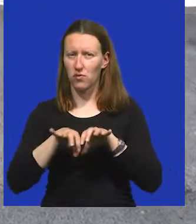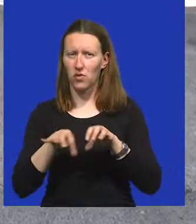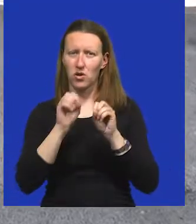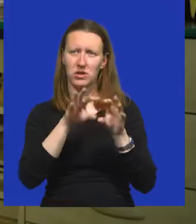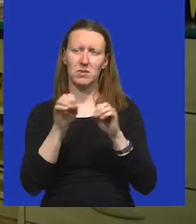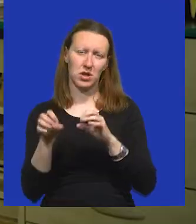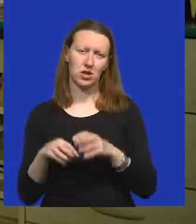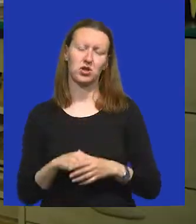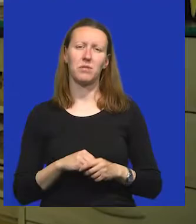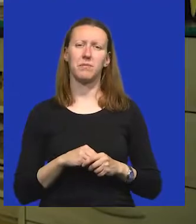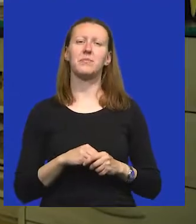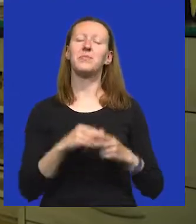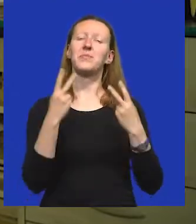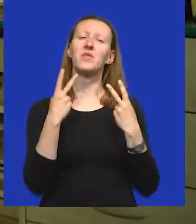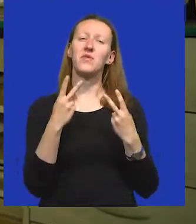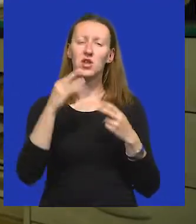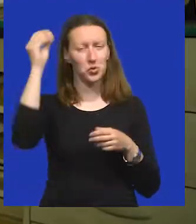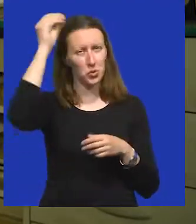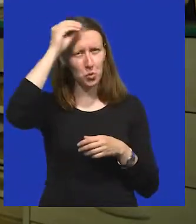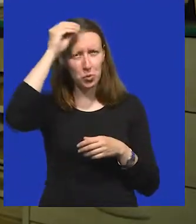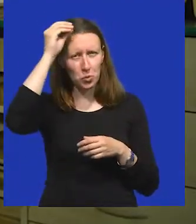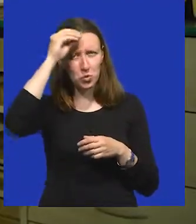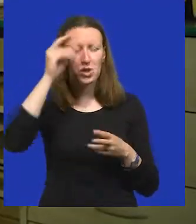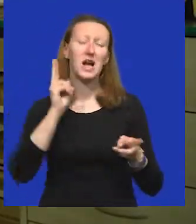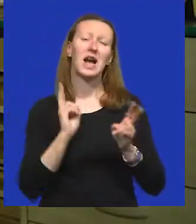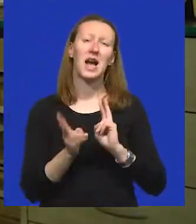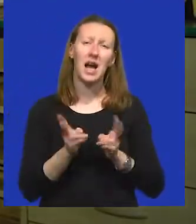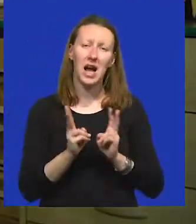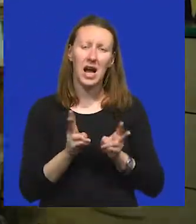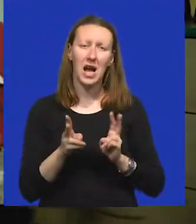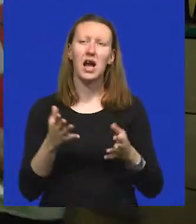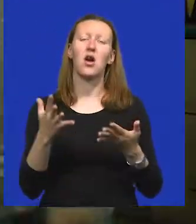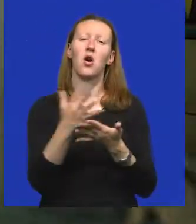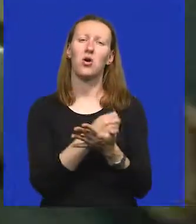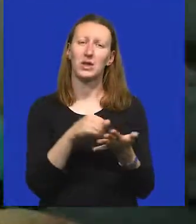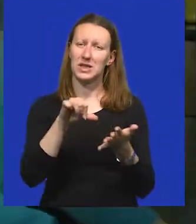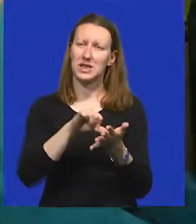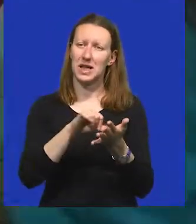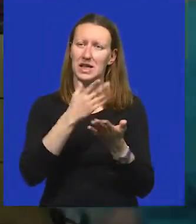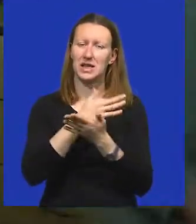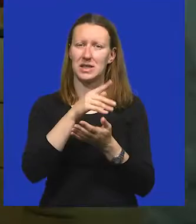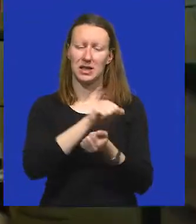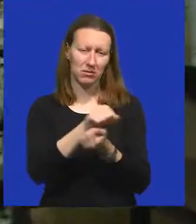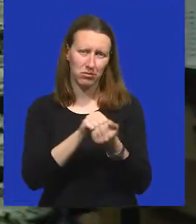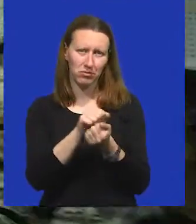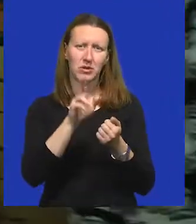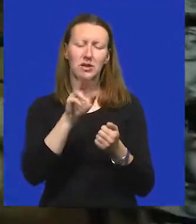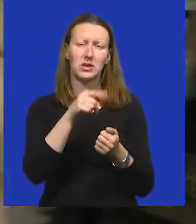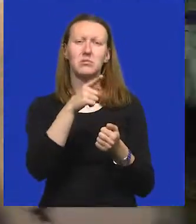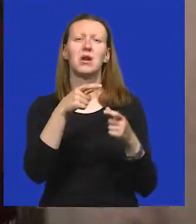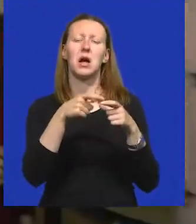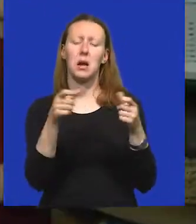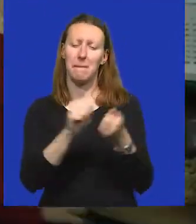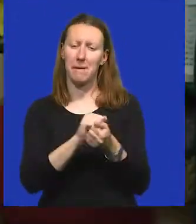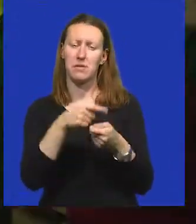a differenziare meglio. Importante è imparare come si usa il centro di riciclaggio. Ci sono